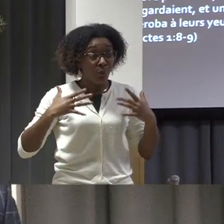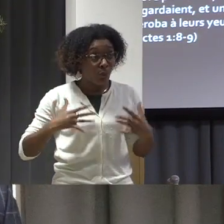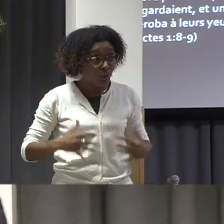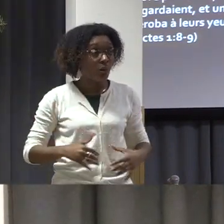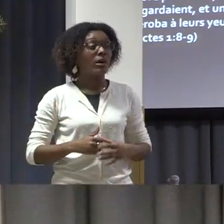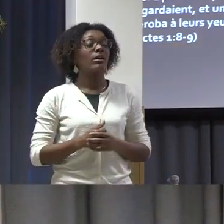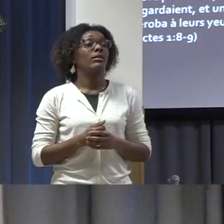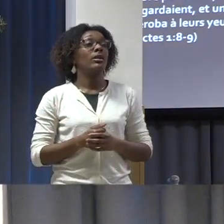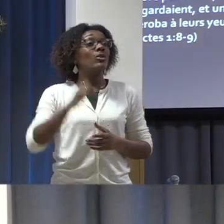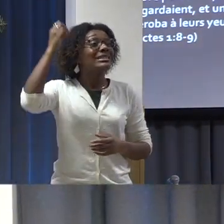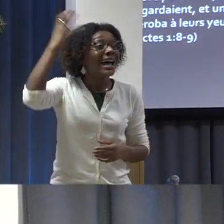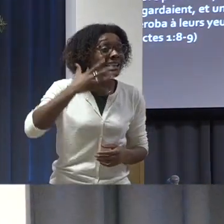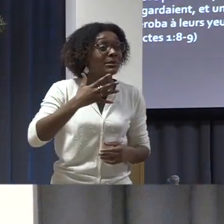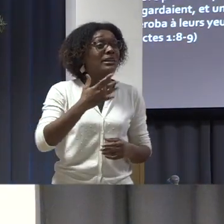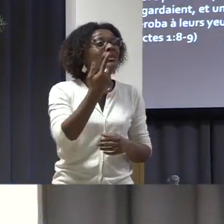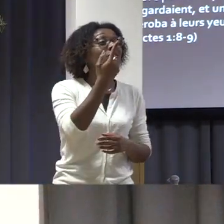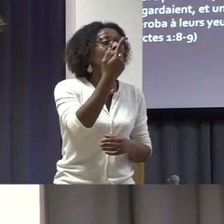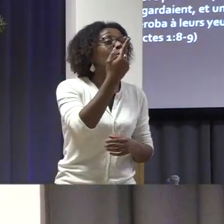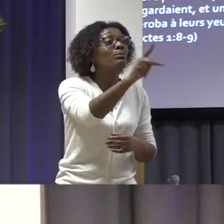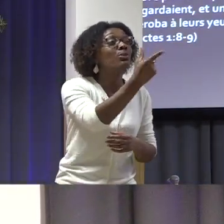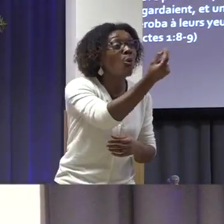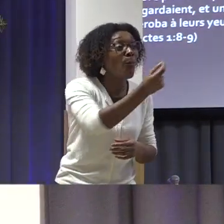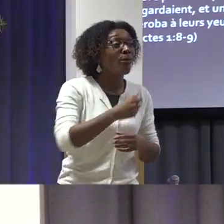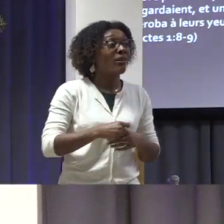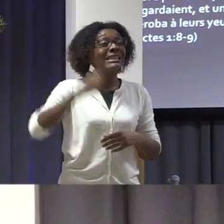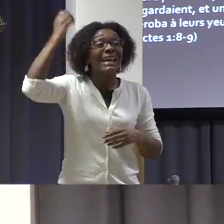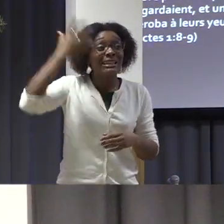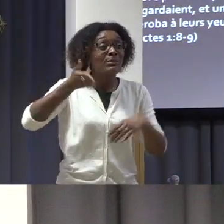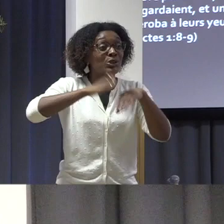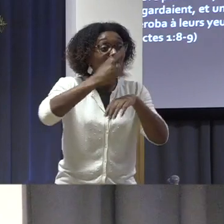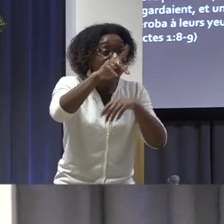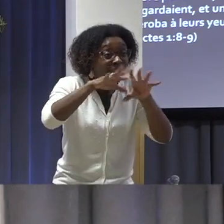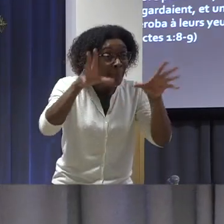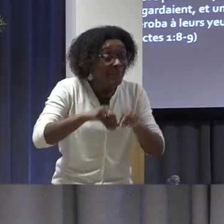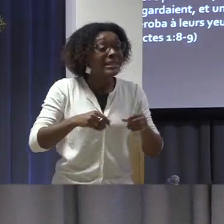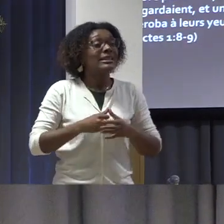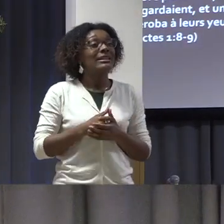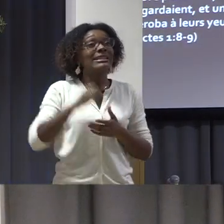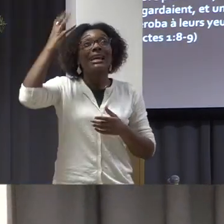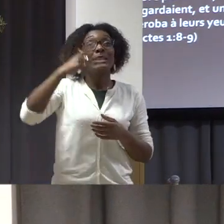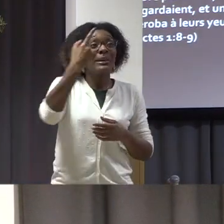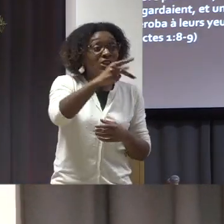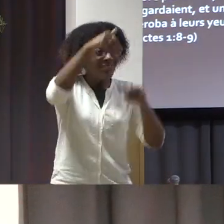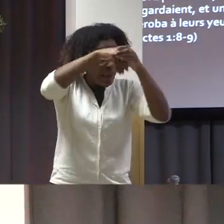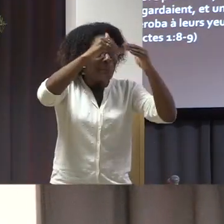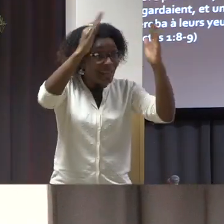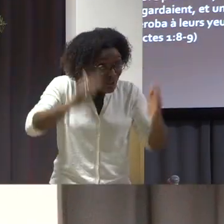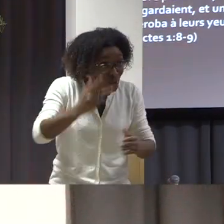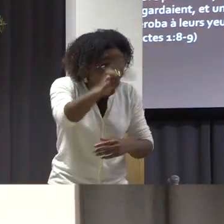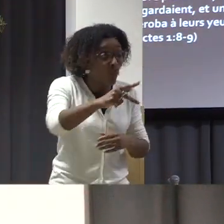le saint-esprit sur ton couple le saint-esprit sur ta famille le saint-esprit dans ta maison